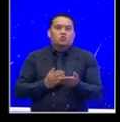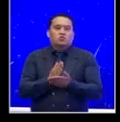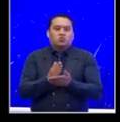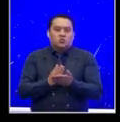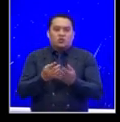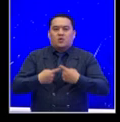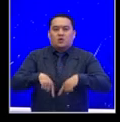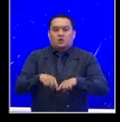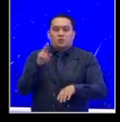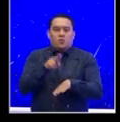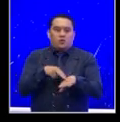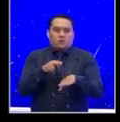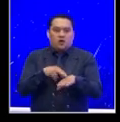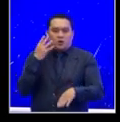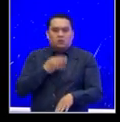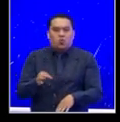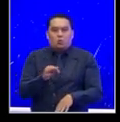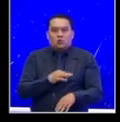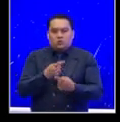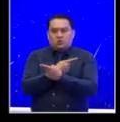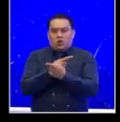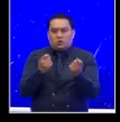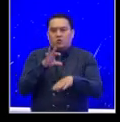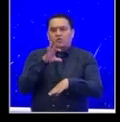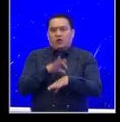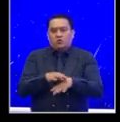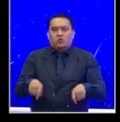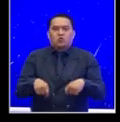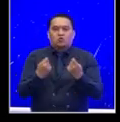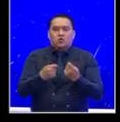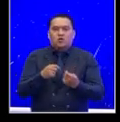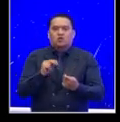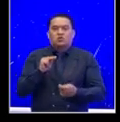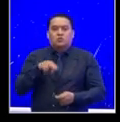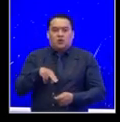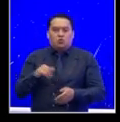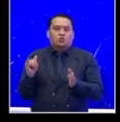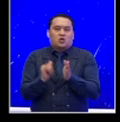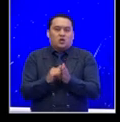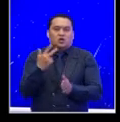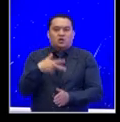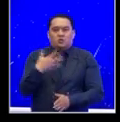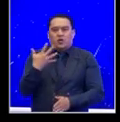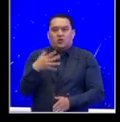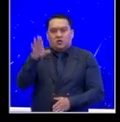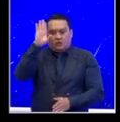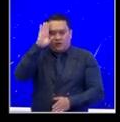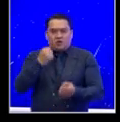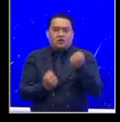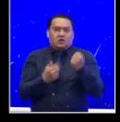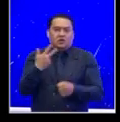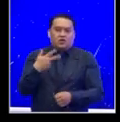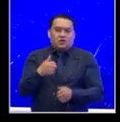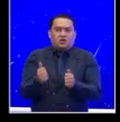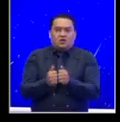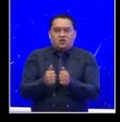пресс-службе департамента полиции Алматинской области сообщили, что по факту нарушения режима ЧП установлено 35-летний водитель и